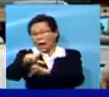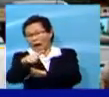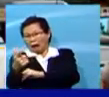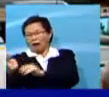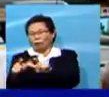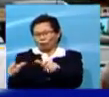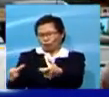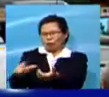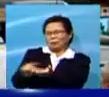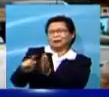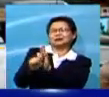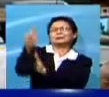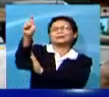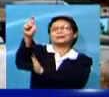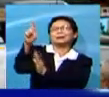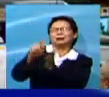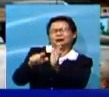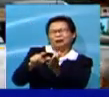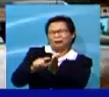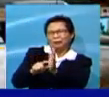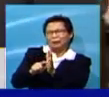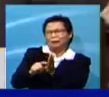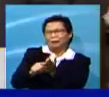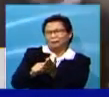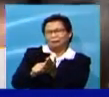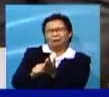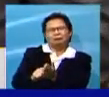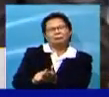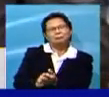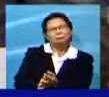adalah golongan berpendapatan sederhana atau berada.